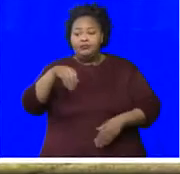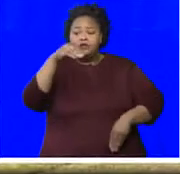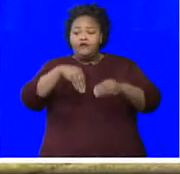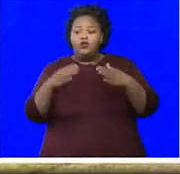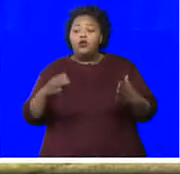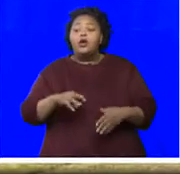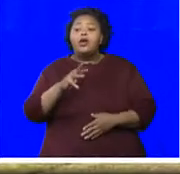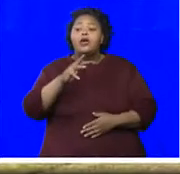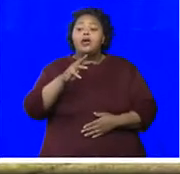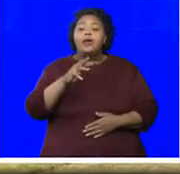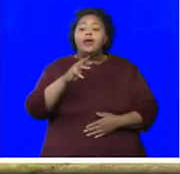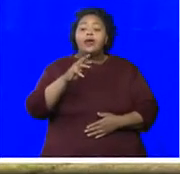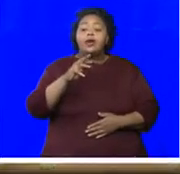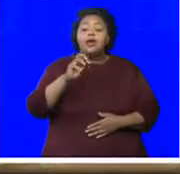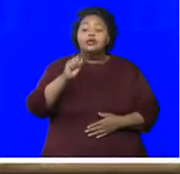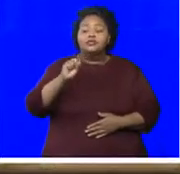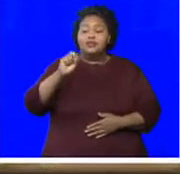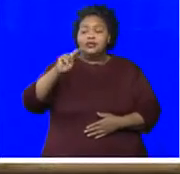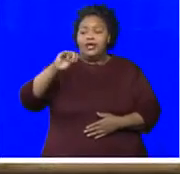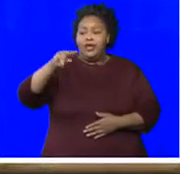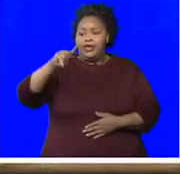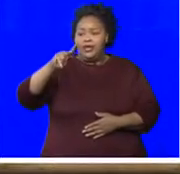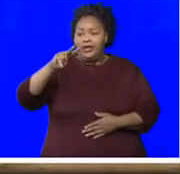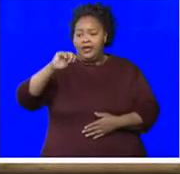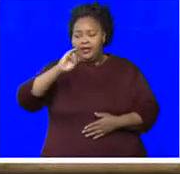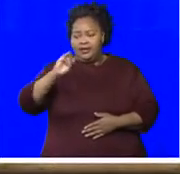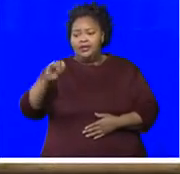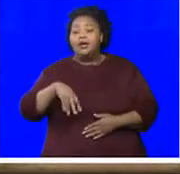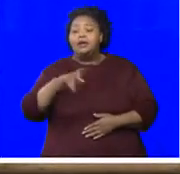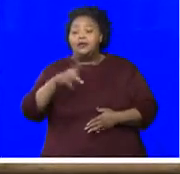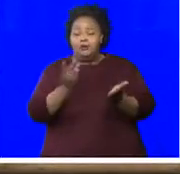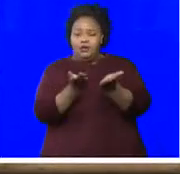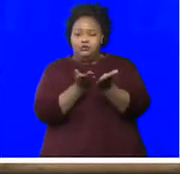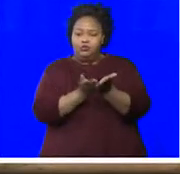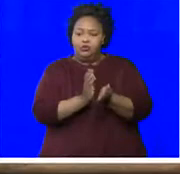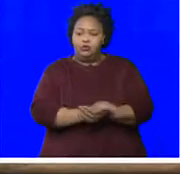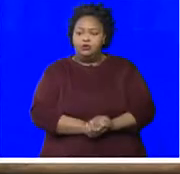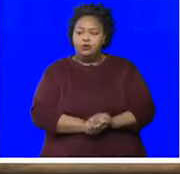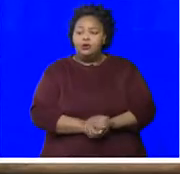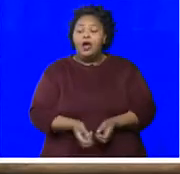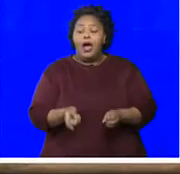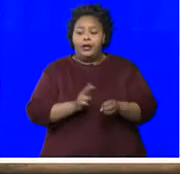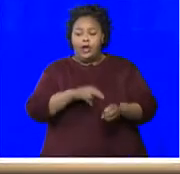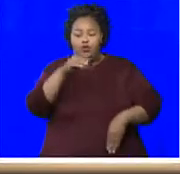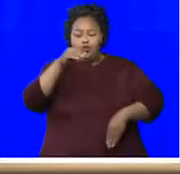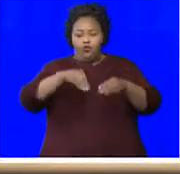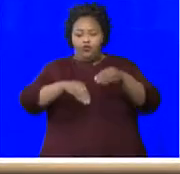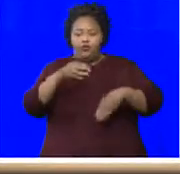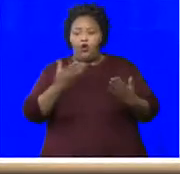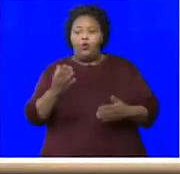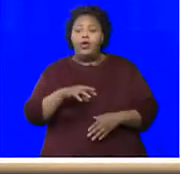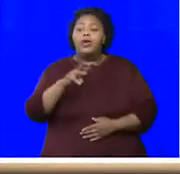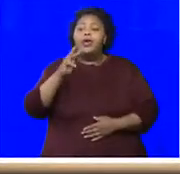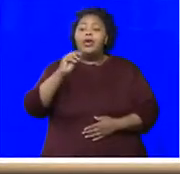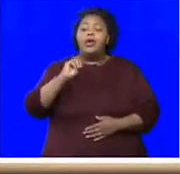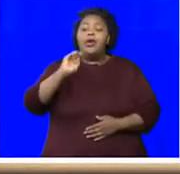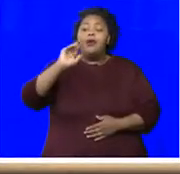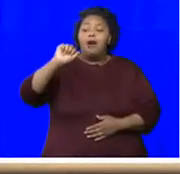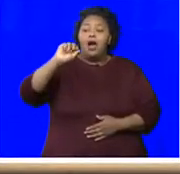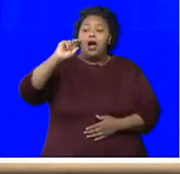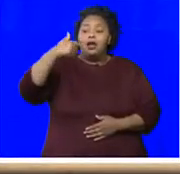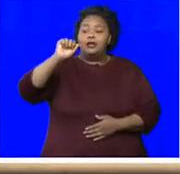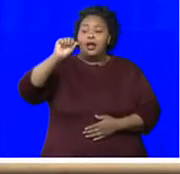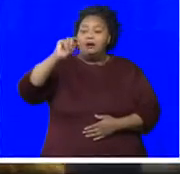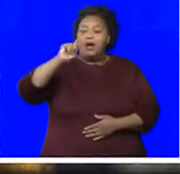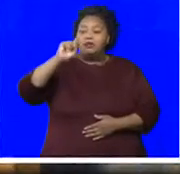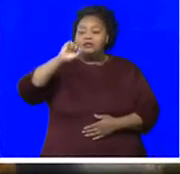Mission Primary School bese kuthi engevini umphakathi kutabe kuvotelwa khona emahlabathini Primary School kanye nasesibethapi Primary